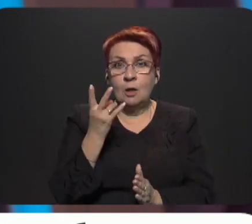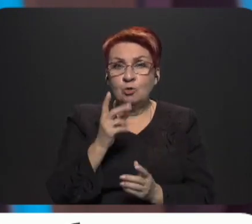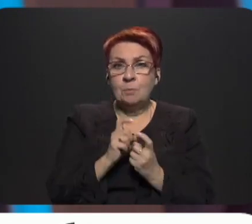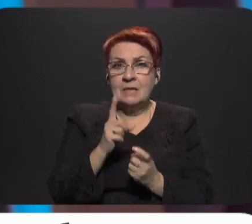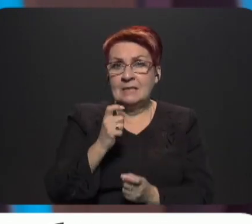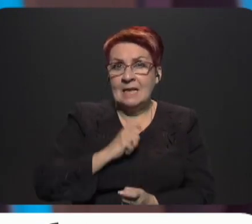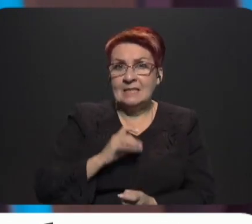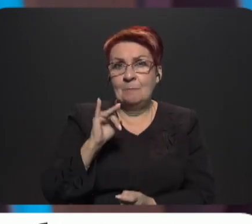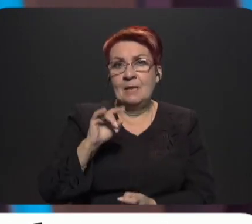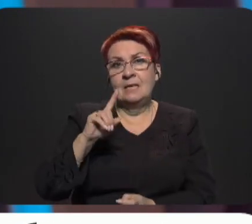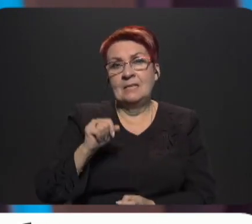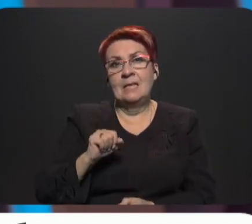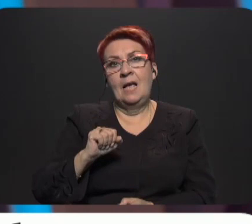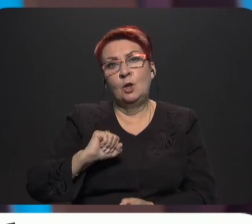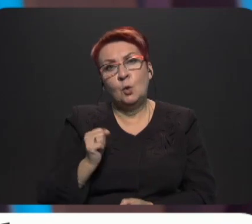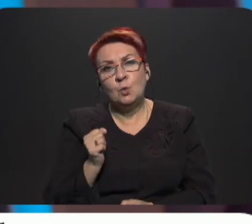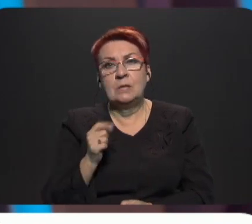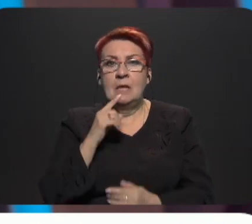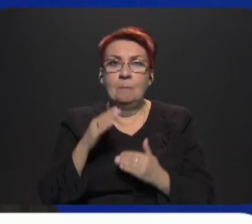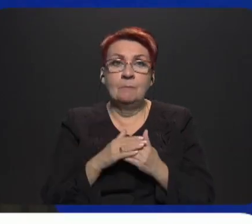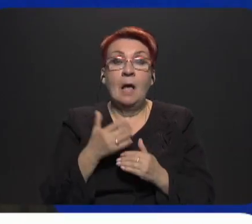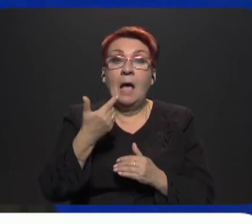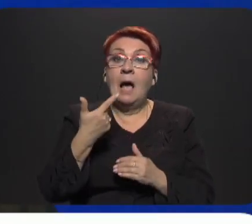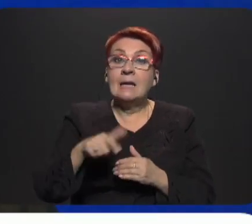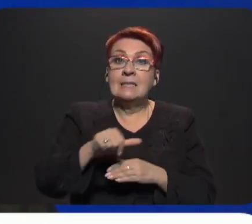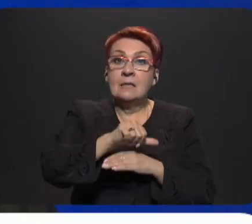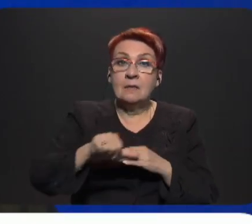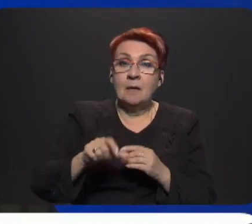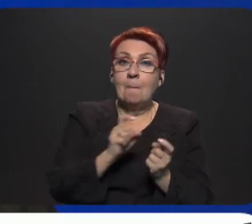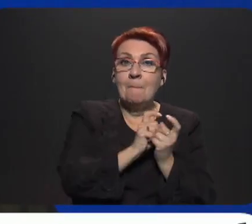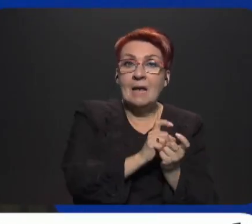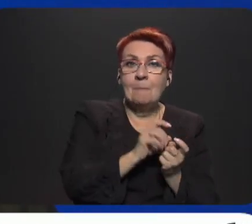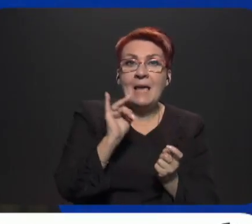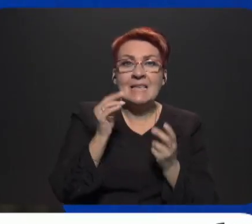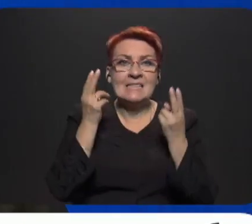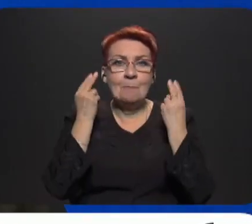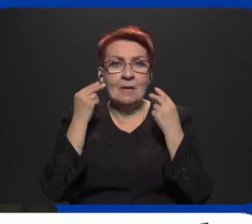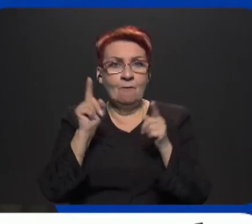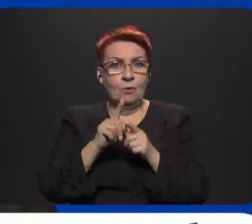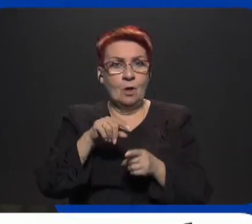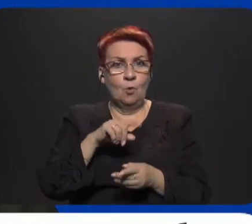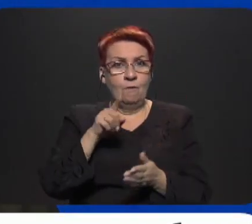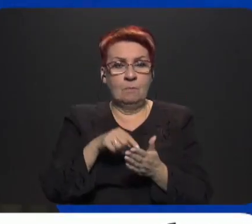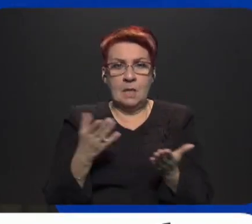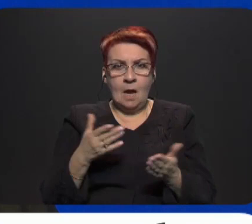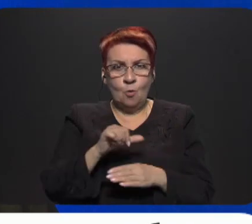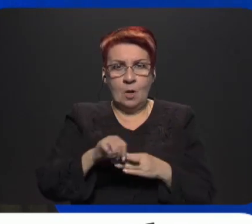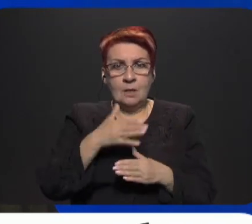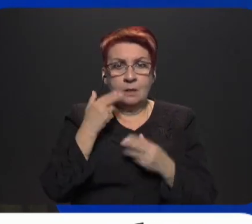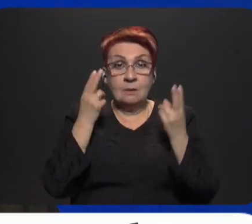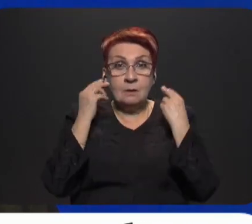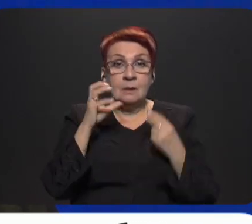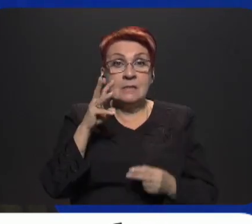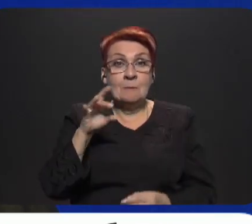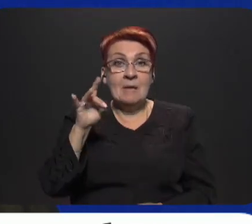себя и за близких, друзей. Где граница между смирением и борьбой? Никакой границы нет. Смирение